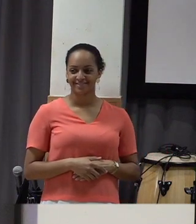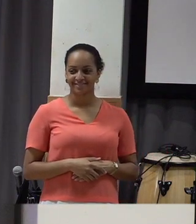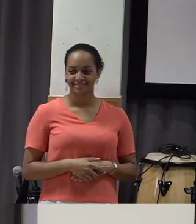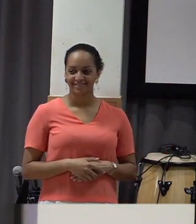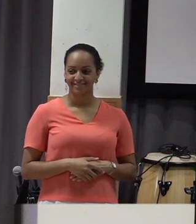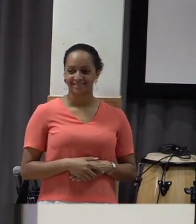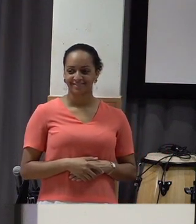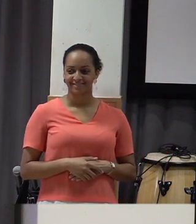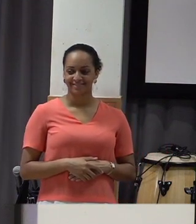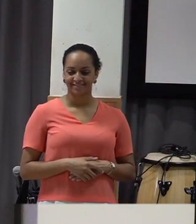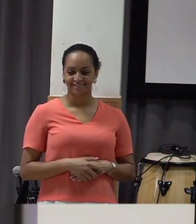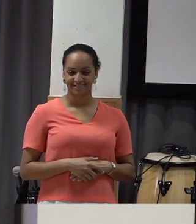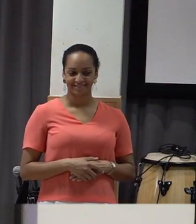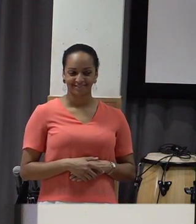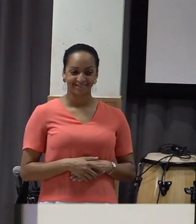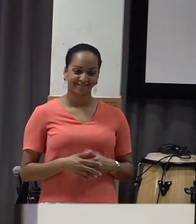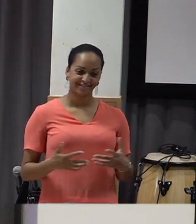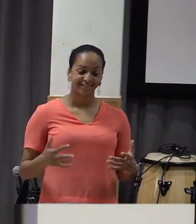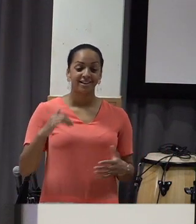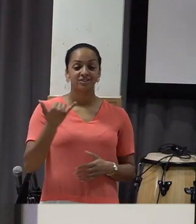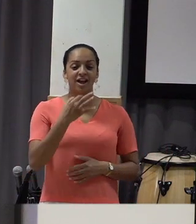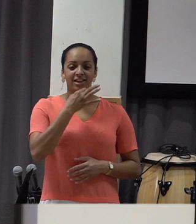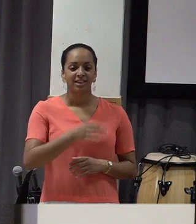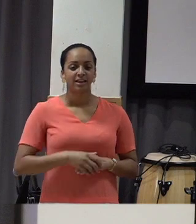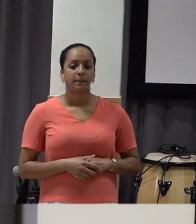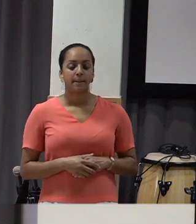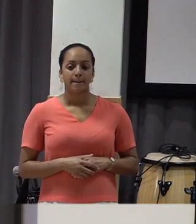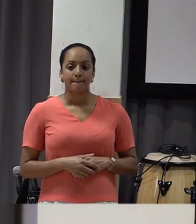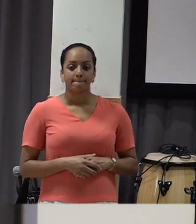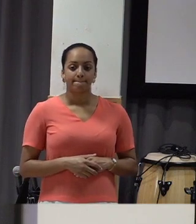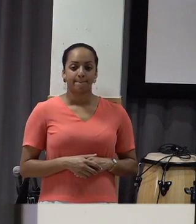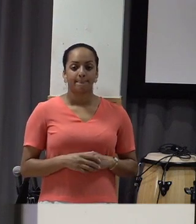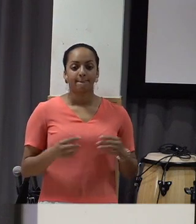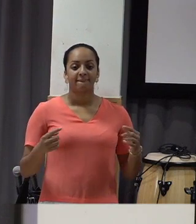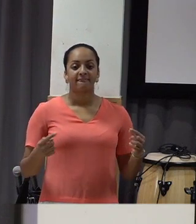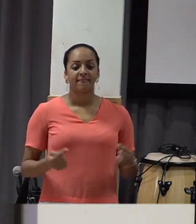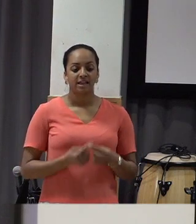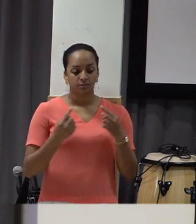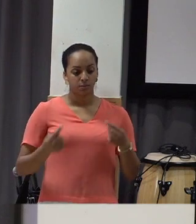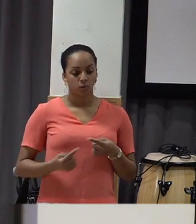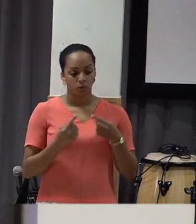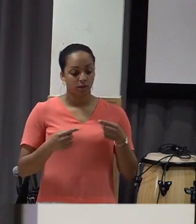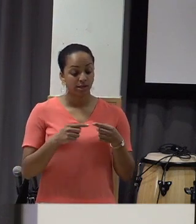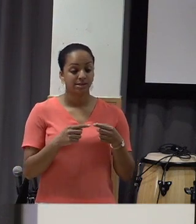comme toujours, que ces disputes viennent de nos passions.